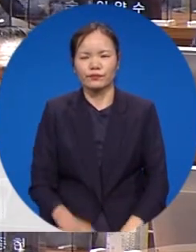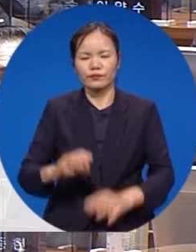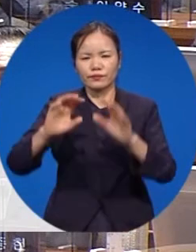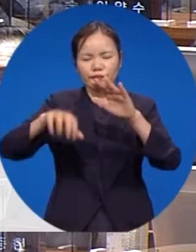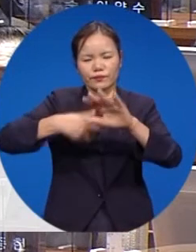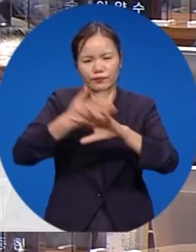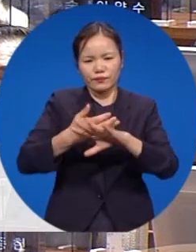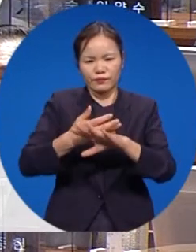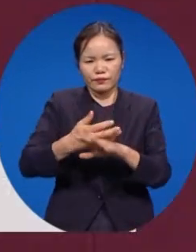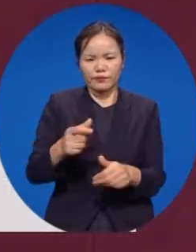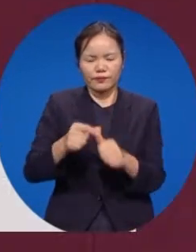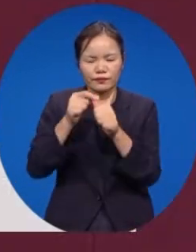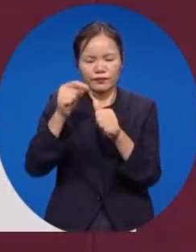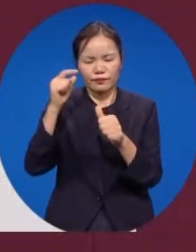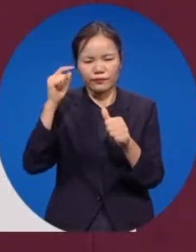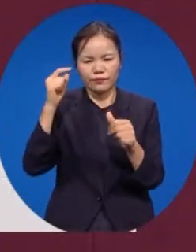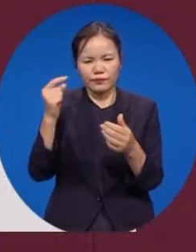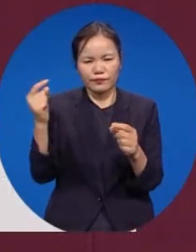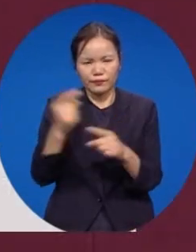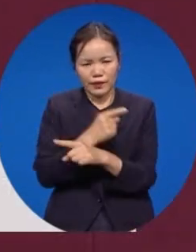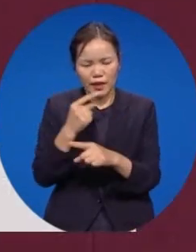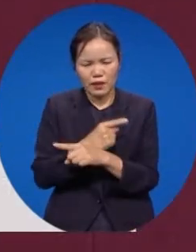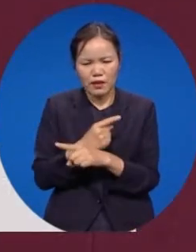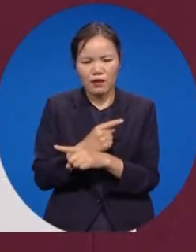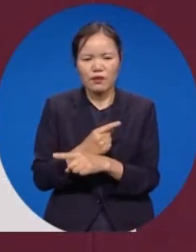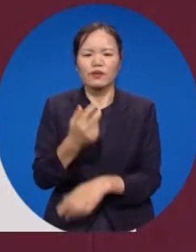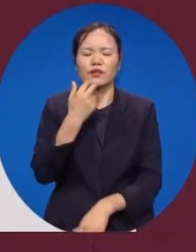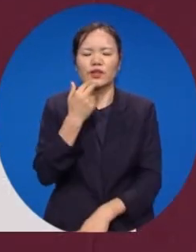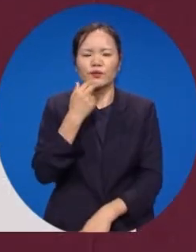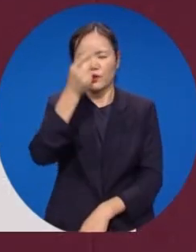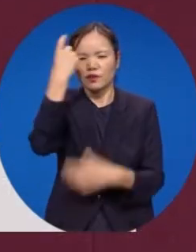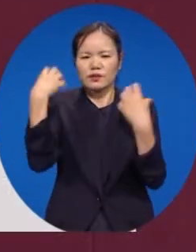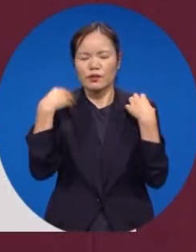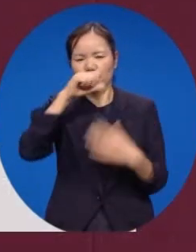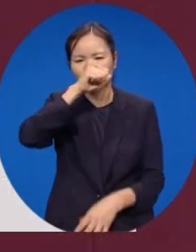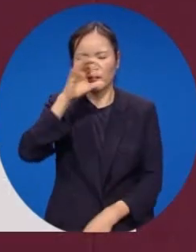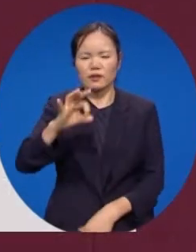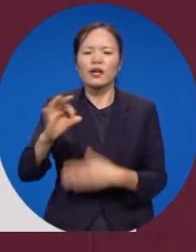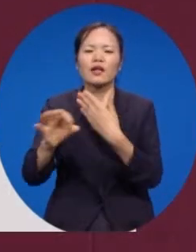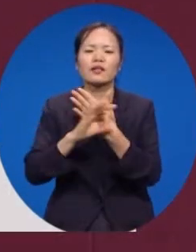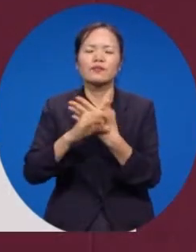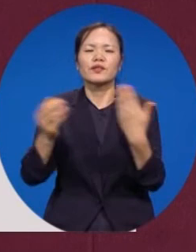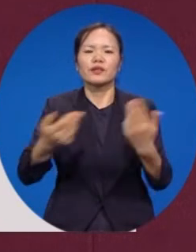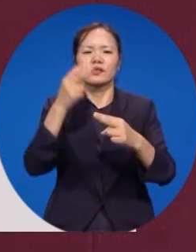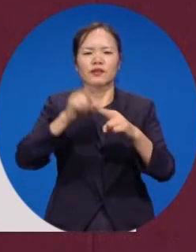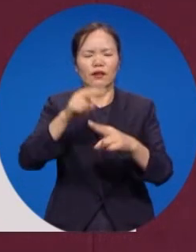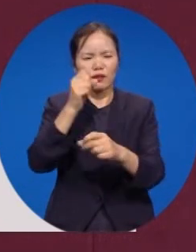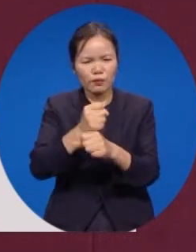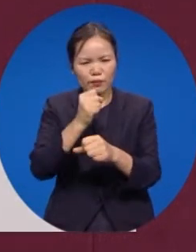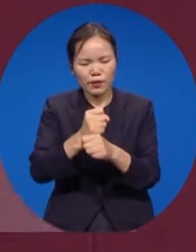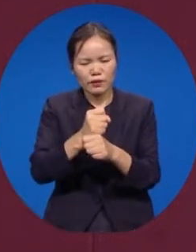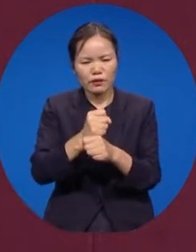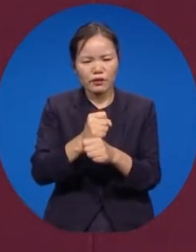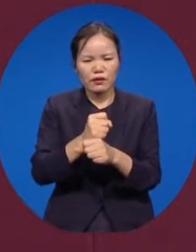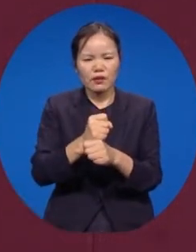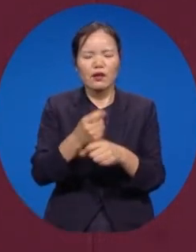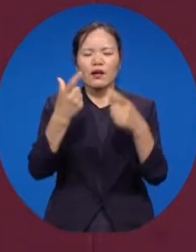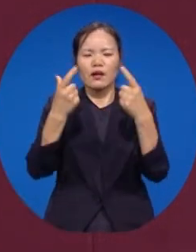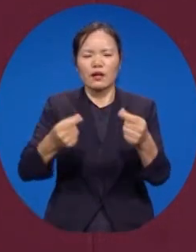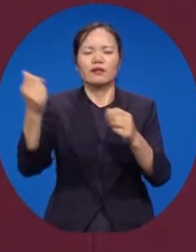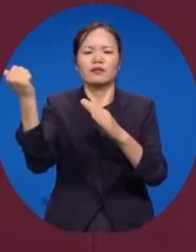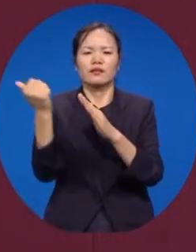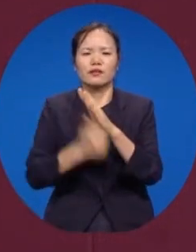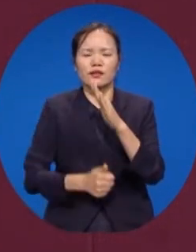혁신과 구제개혁에 눈 감고 정부 예산으로 임시적인 일자리를 만드는 것은 똑같은